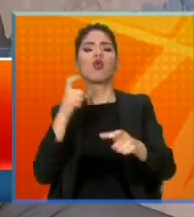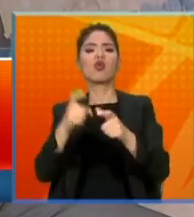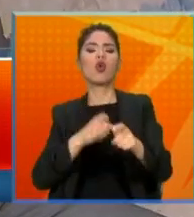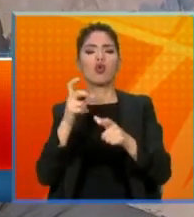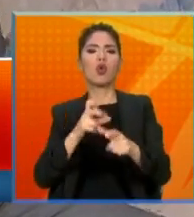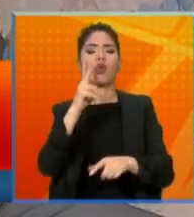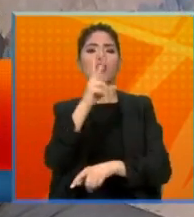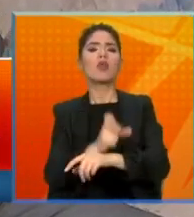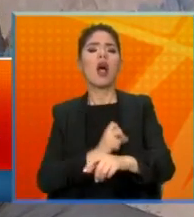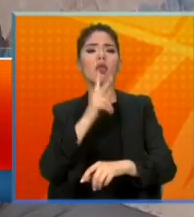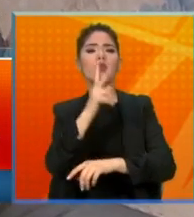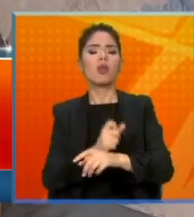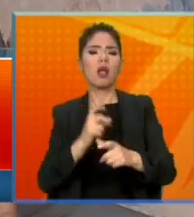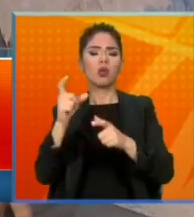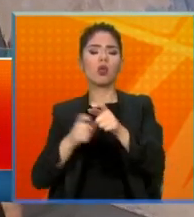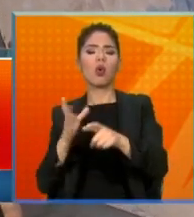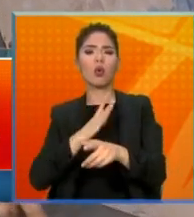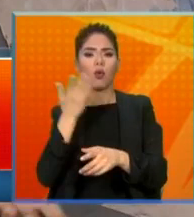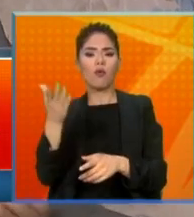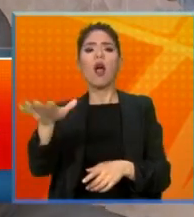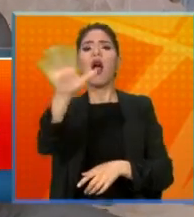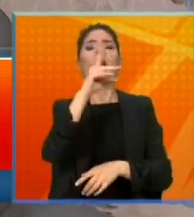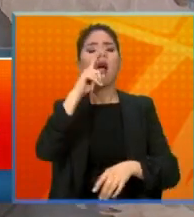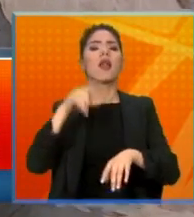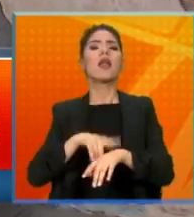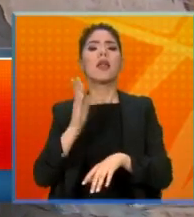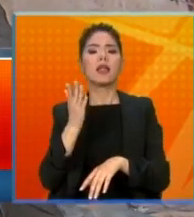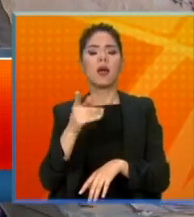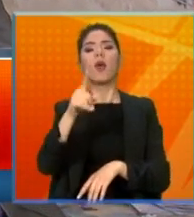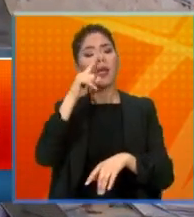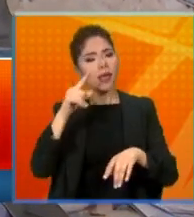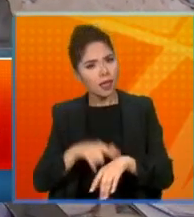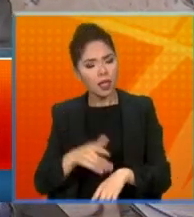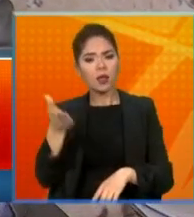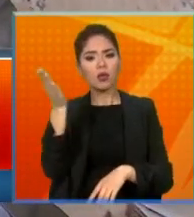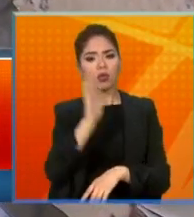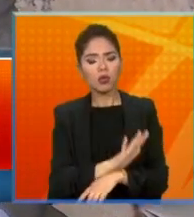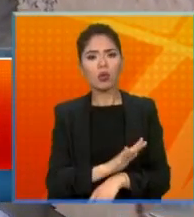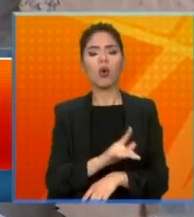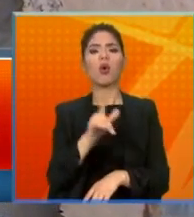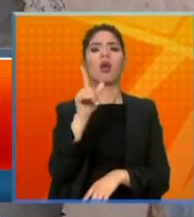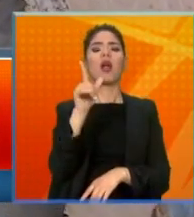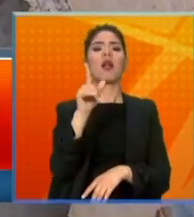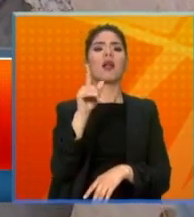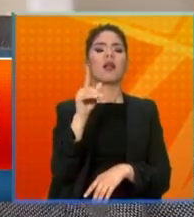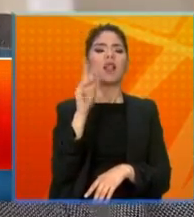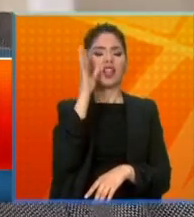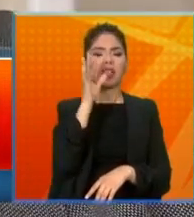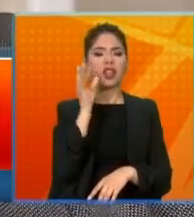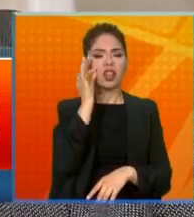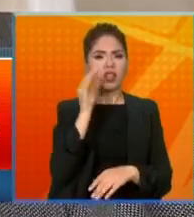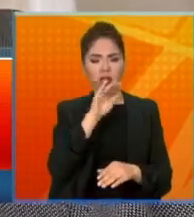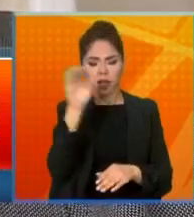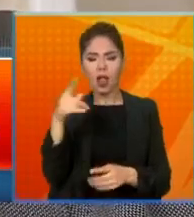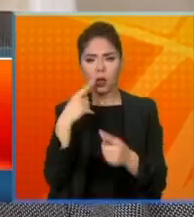saat karakoldan kaldım. İnanmadılar. Sonra inandıktan sonra çevredeki insanlar devreye geçtikten sonra beni bırakıyorlar.